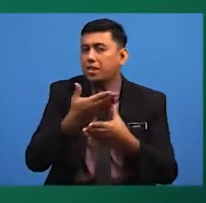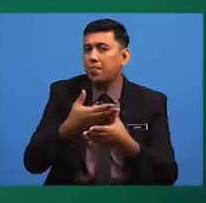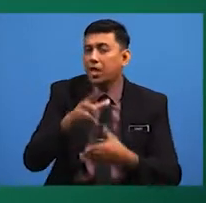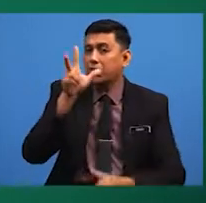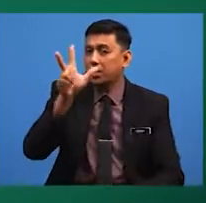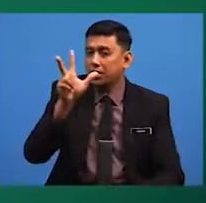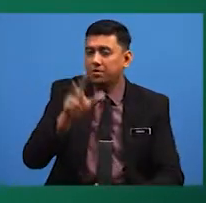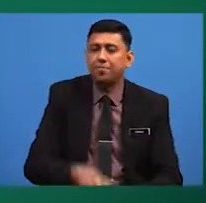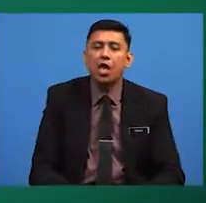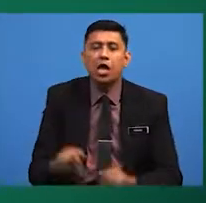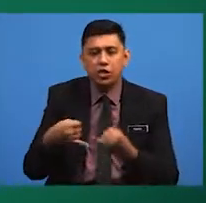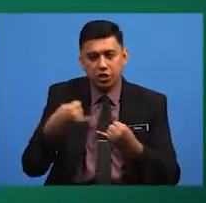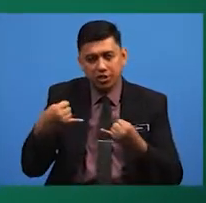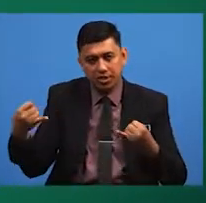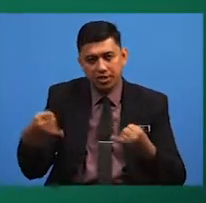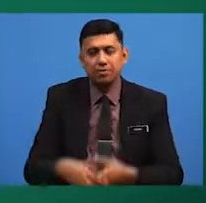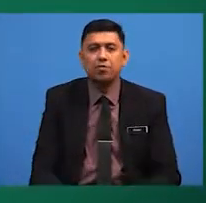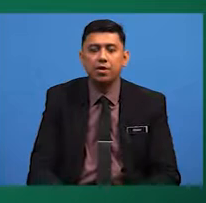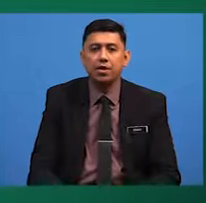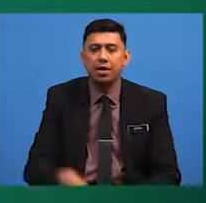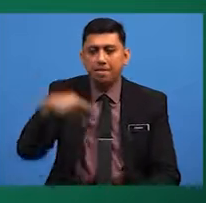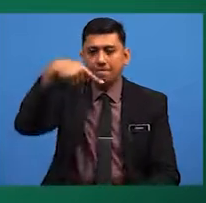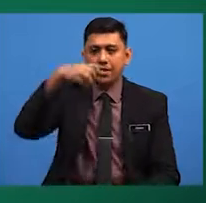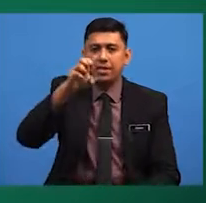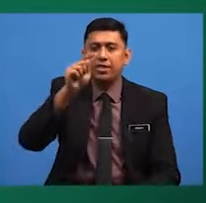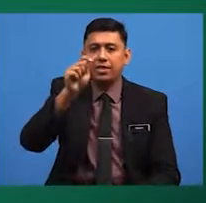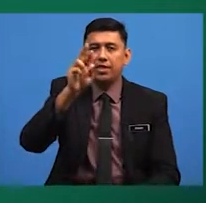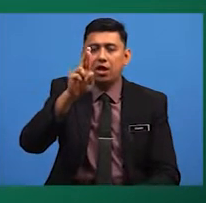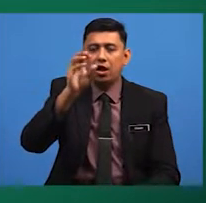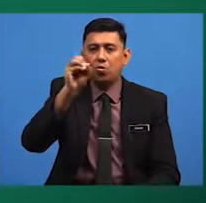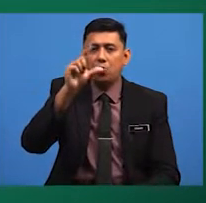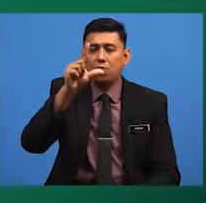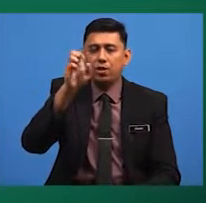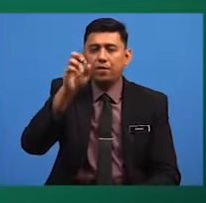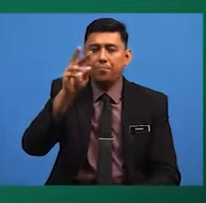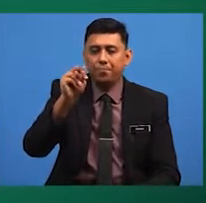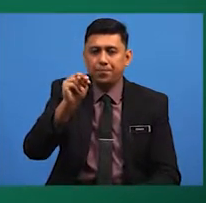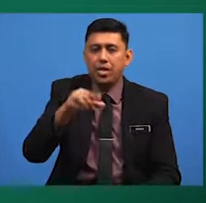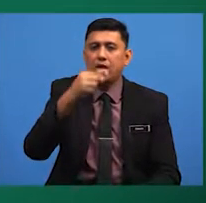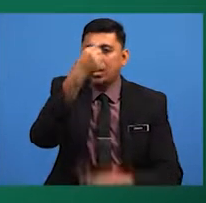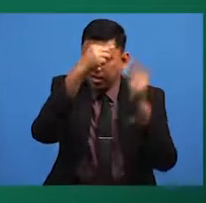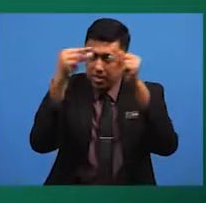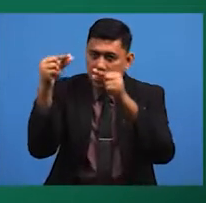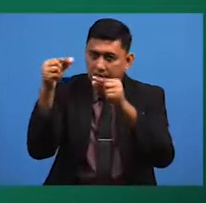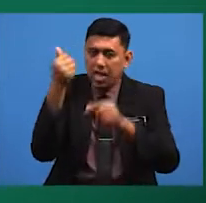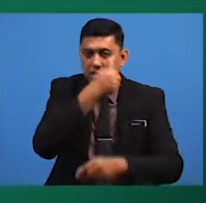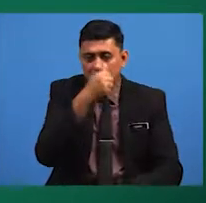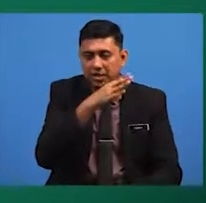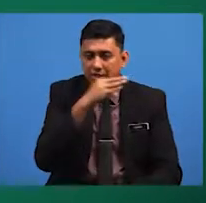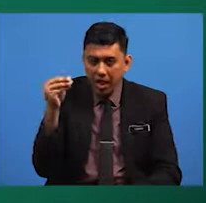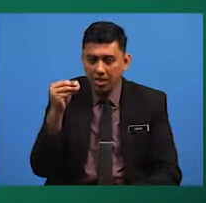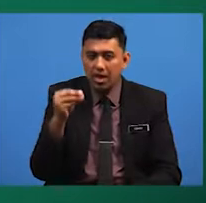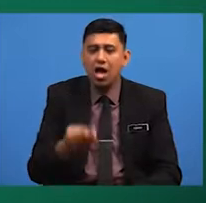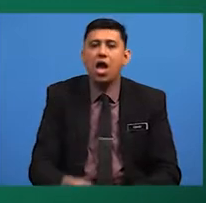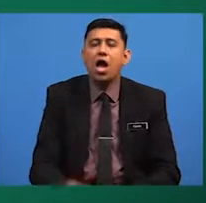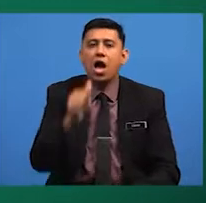tiga jenis yaitu Petroleum just asli dan dan waktu